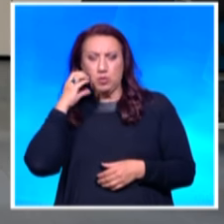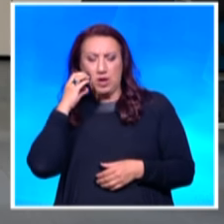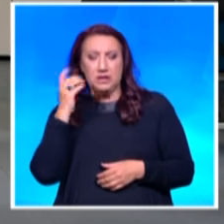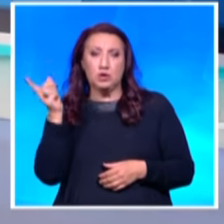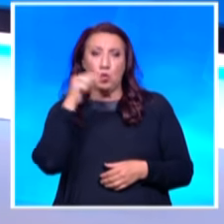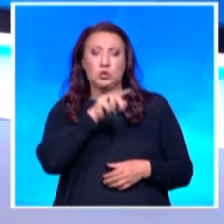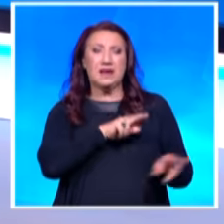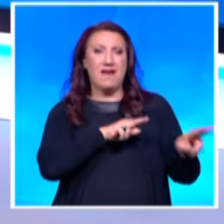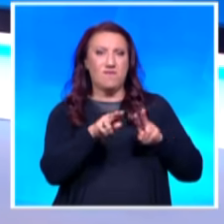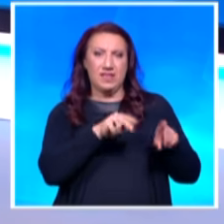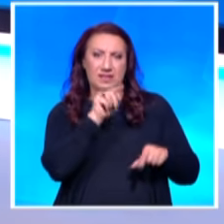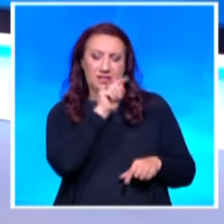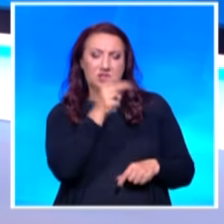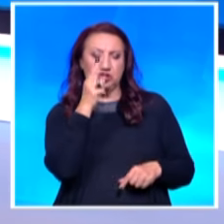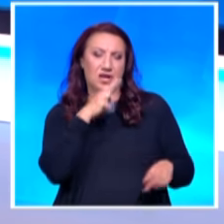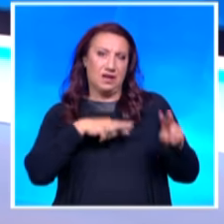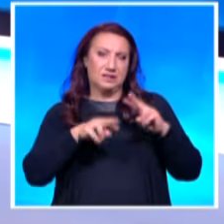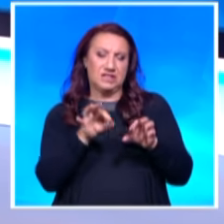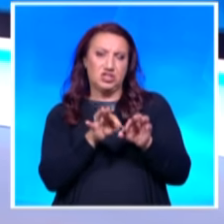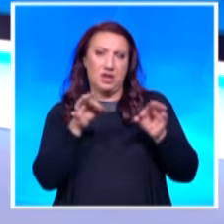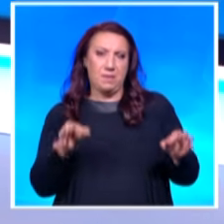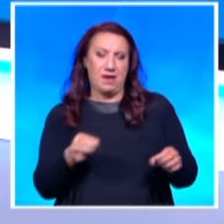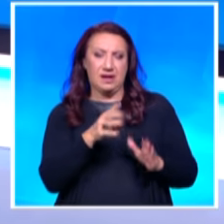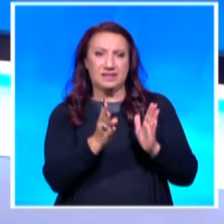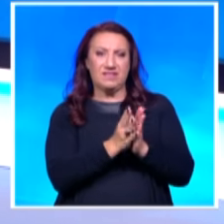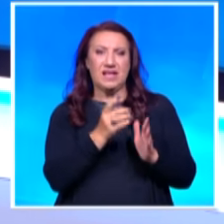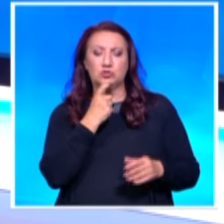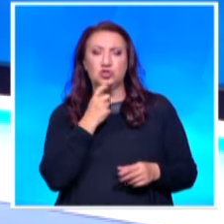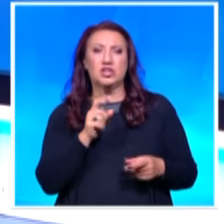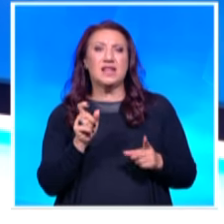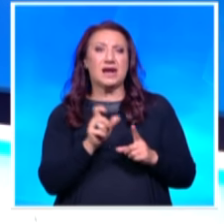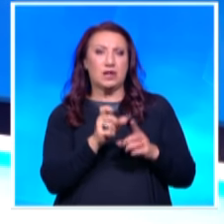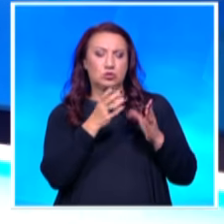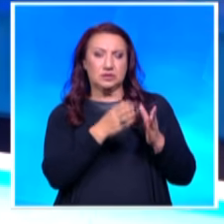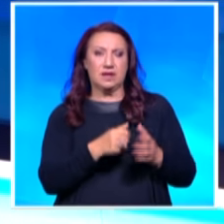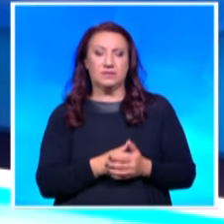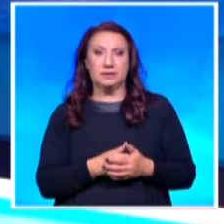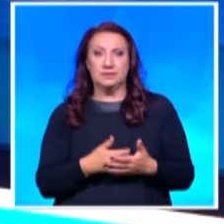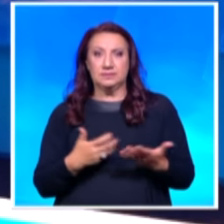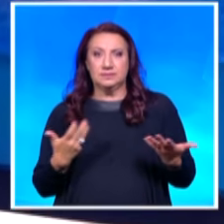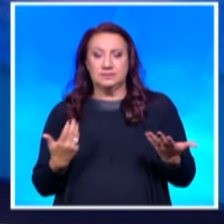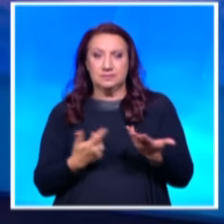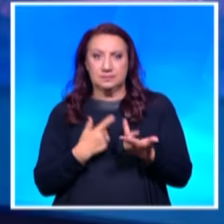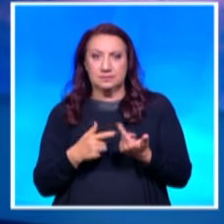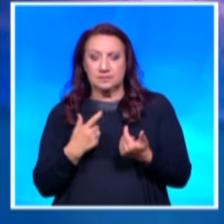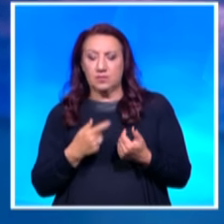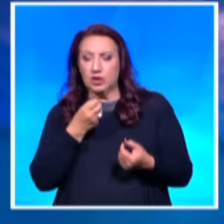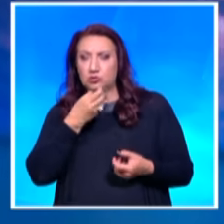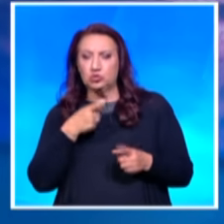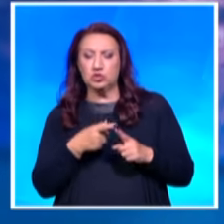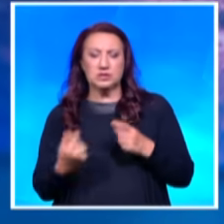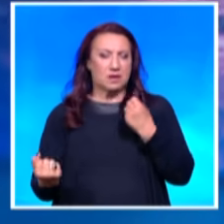Радослав. Владислава Тричкова, благодарим ти. Зачестилите случаи на насилие над жени, за които